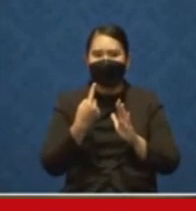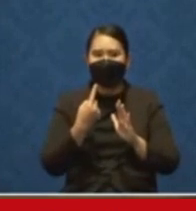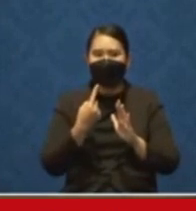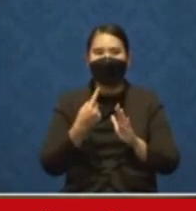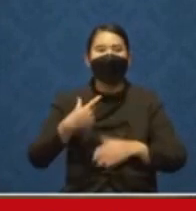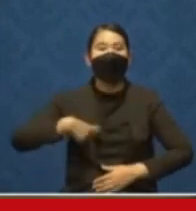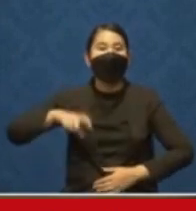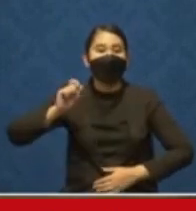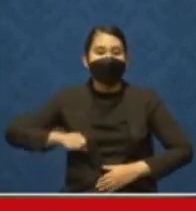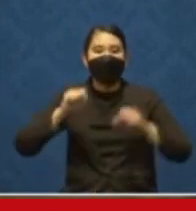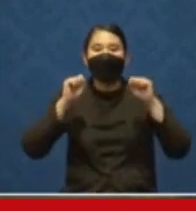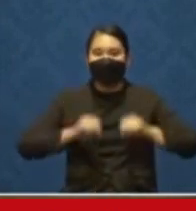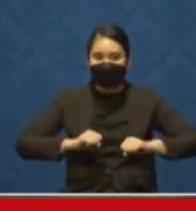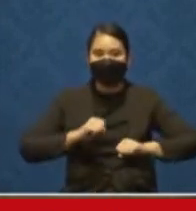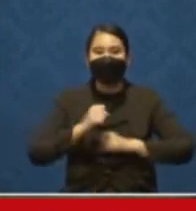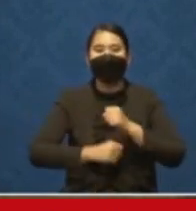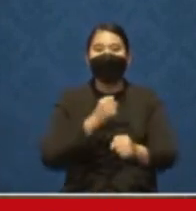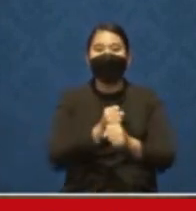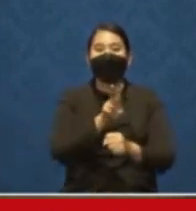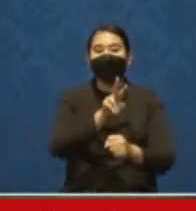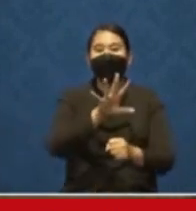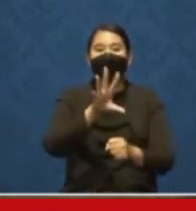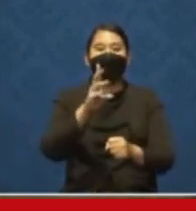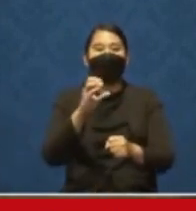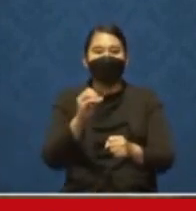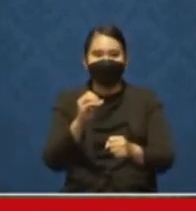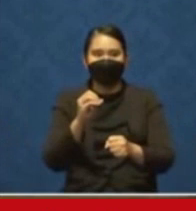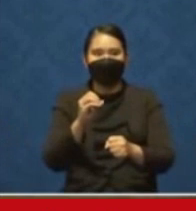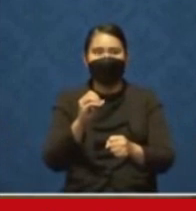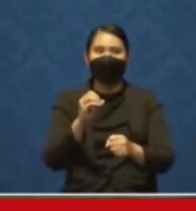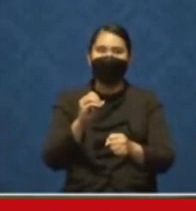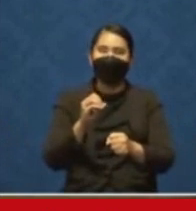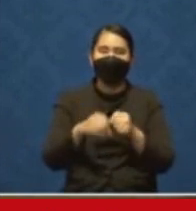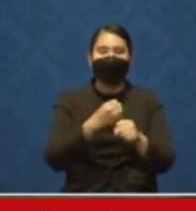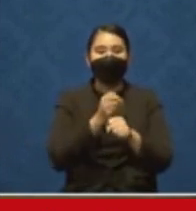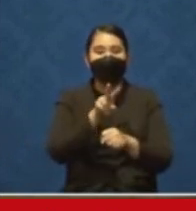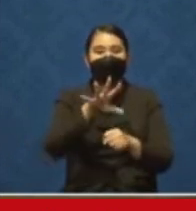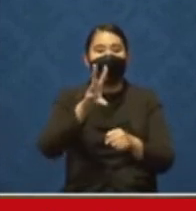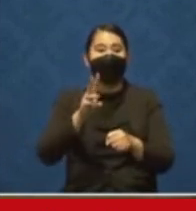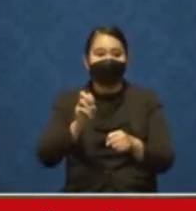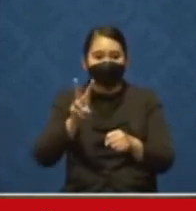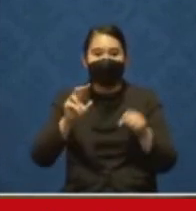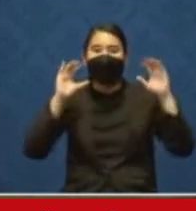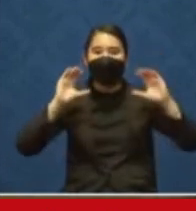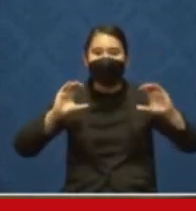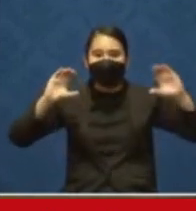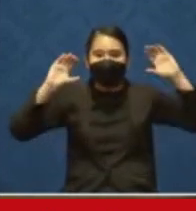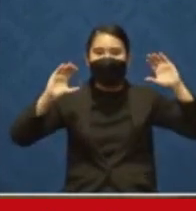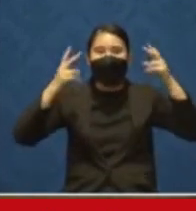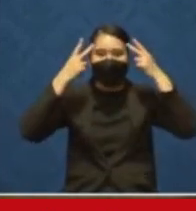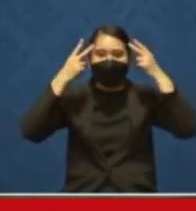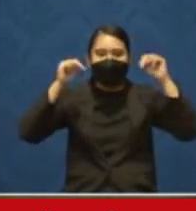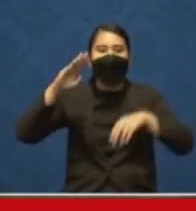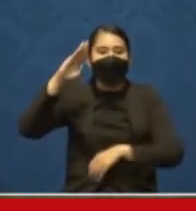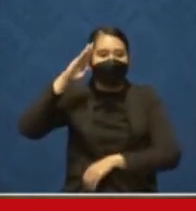เราต้องเอาขึ้นมาแต่เรื่องนี้ก็เกิดตั้งแต่ปีเรื่องนี้คำสั่งศาลตัดสินเข้าปี